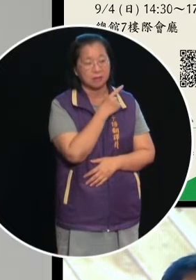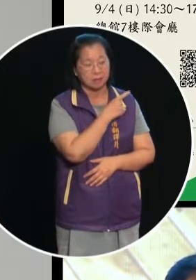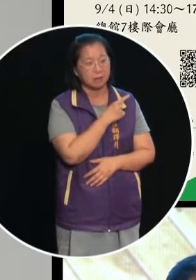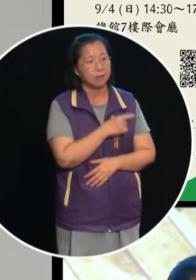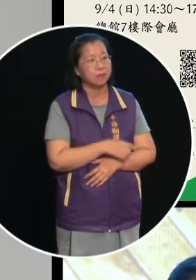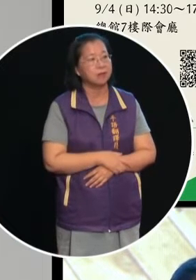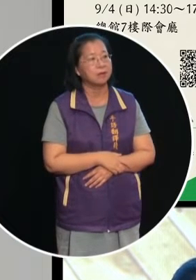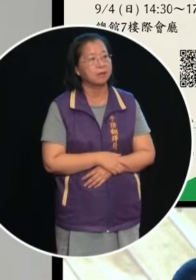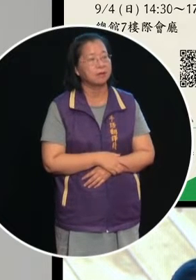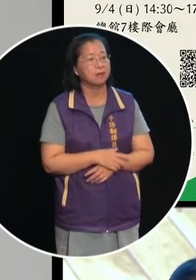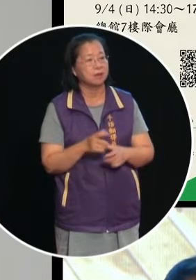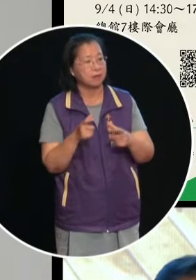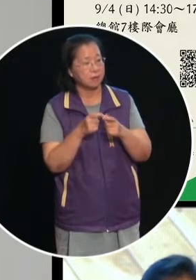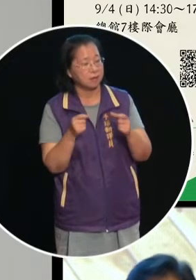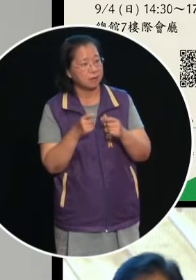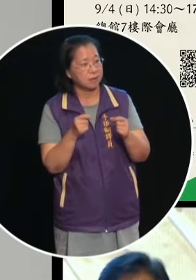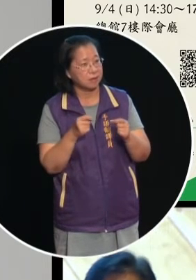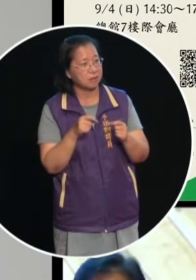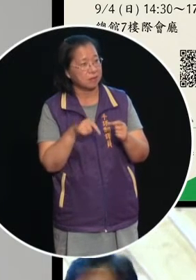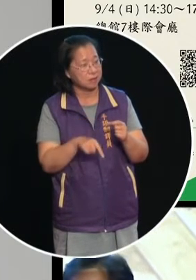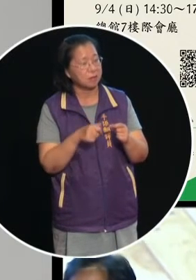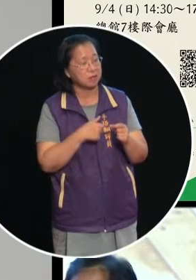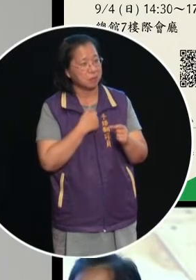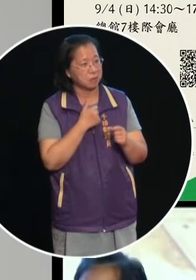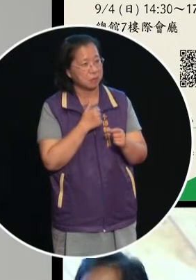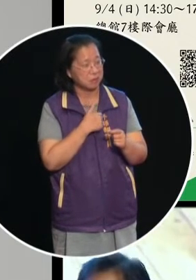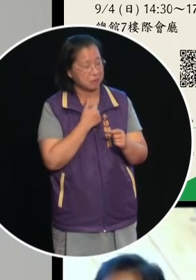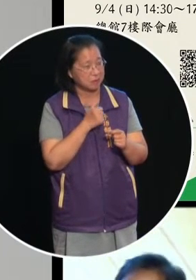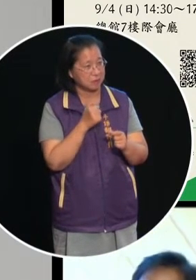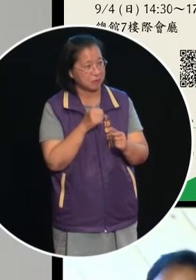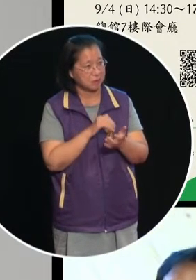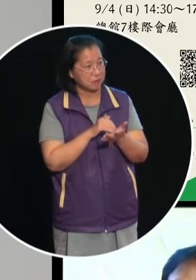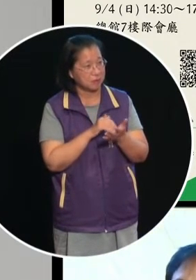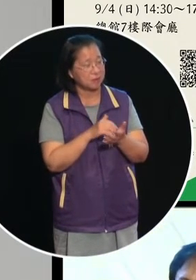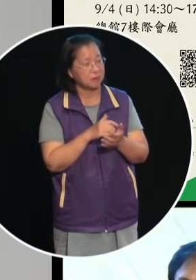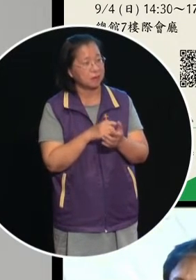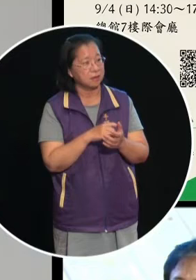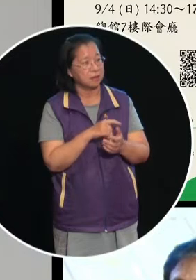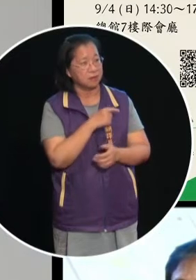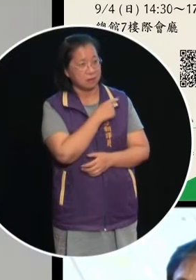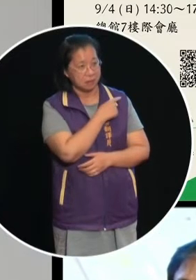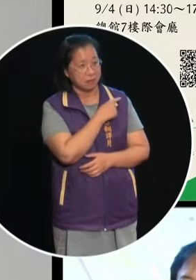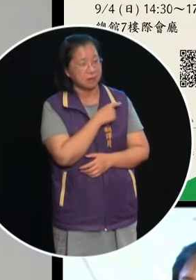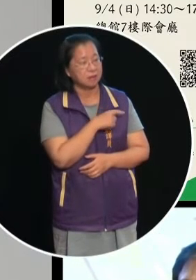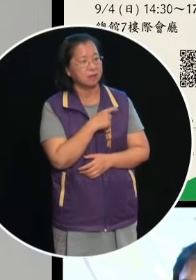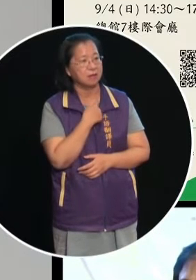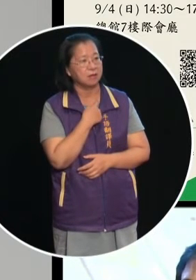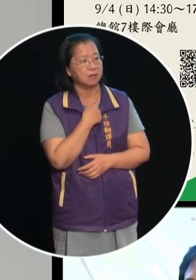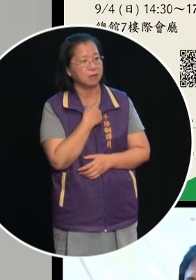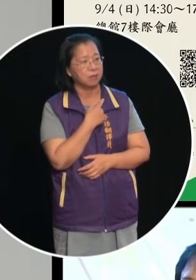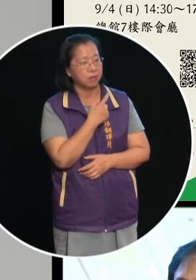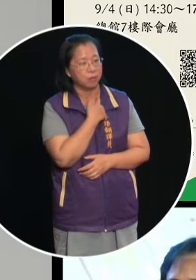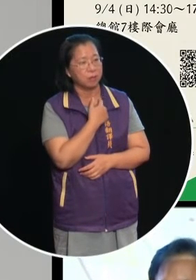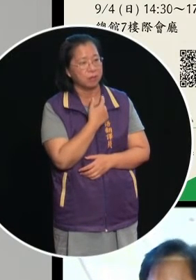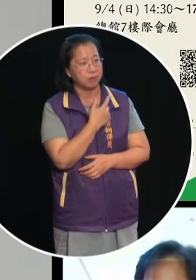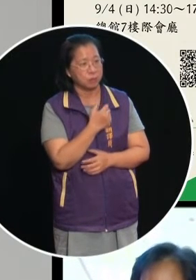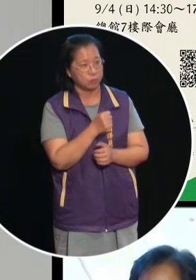是日本间接的近代实力的主导局面是要变，这个是我们要面对的事实。